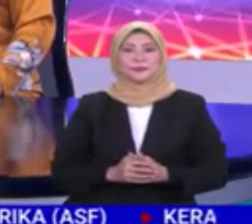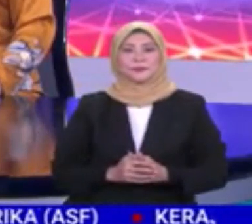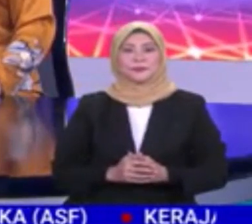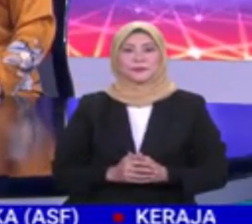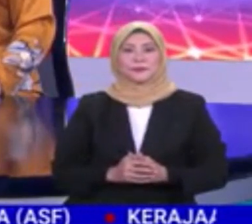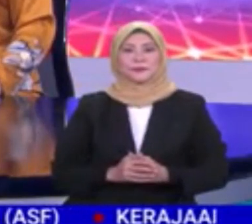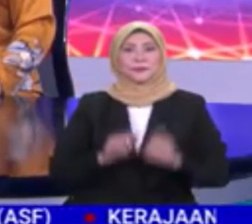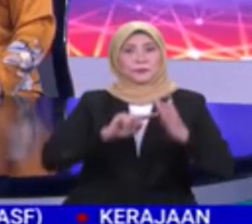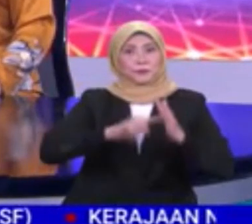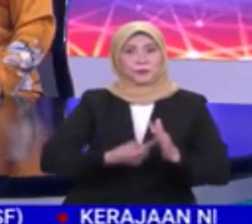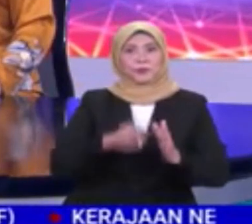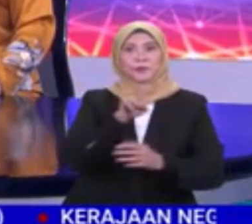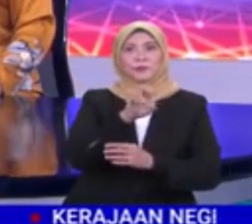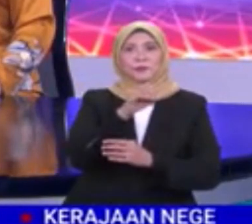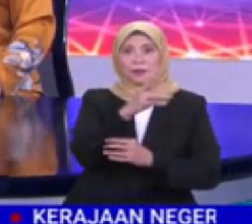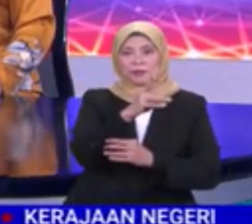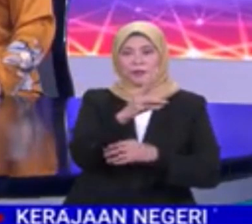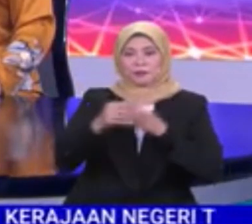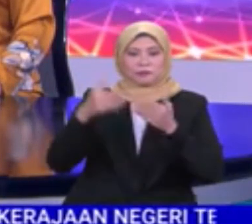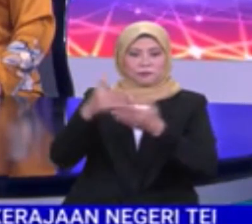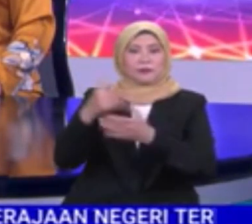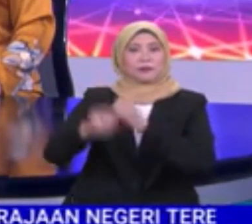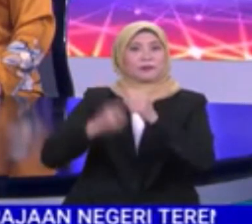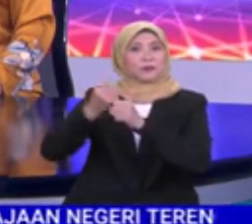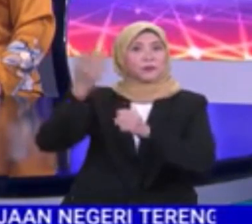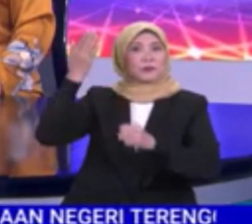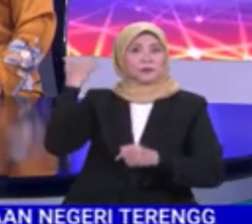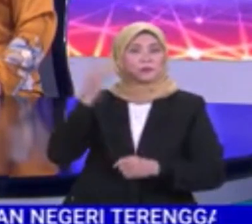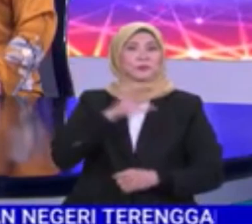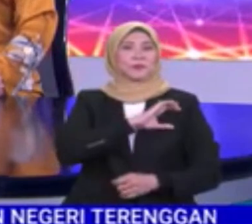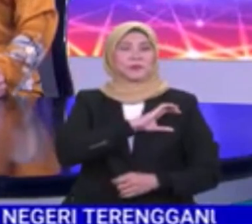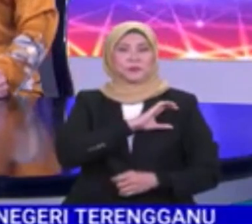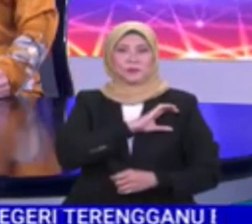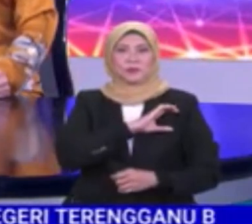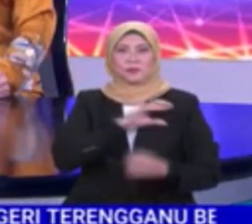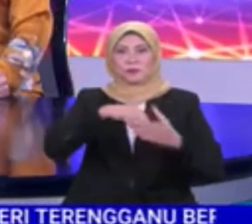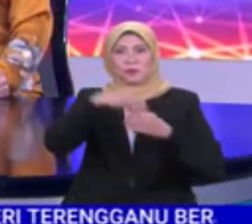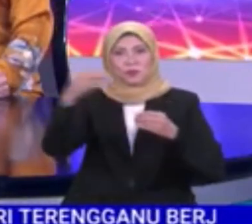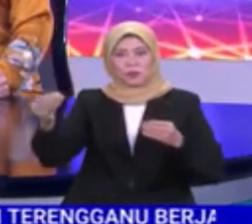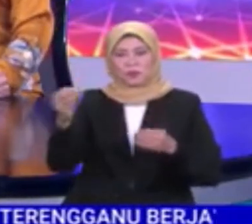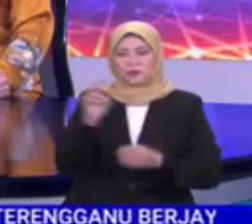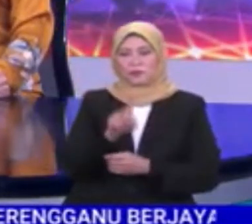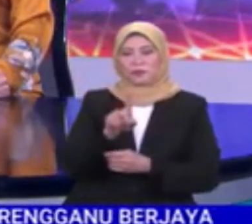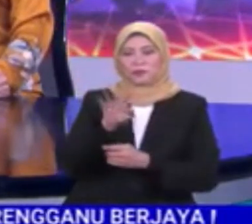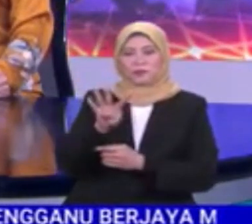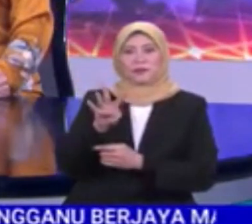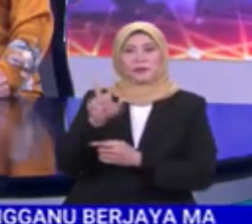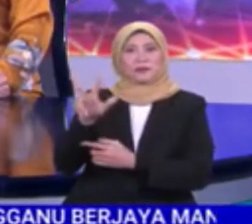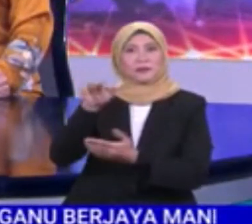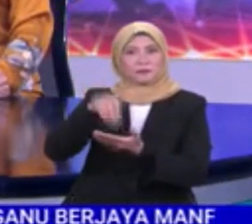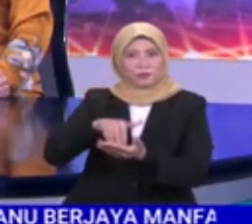Sementara itu, sejak 2016 hingga tahun lalu, polis Diraja Malaysia PDRM mengeluarkan